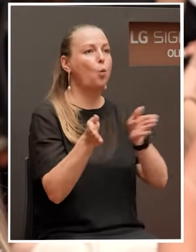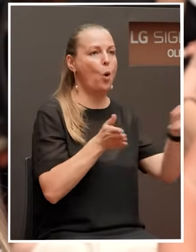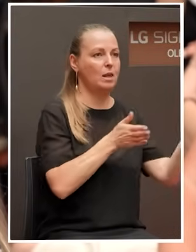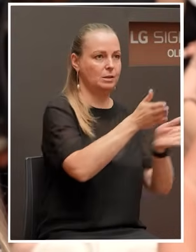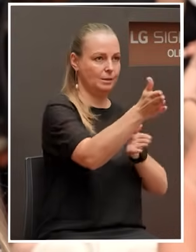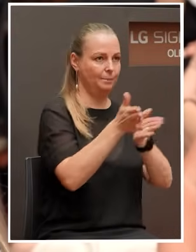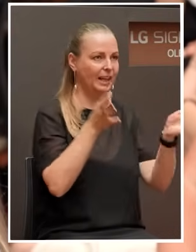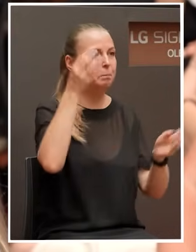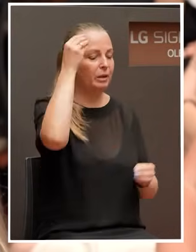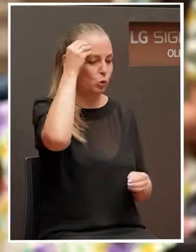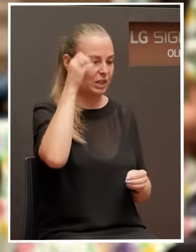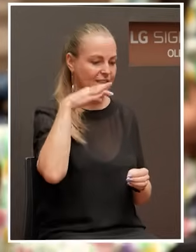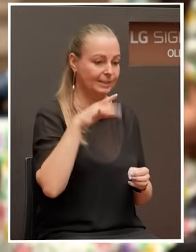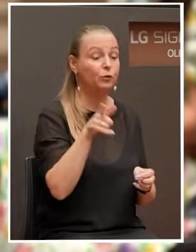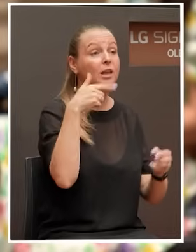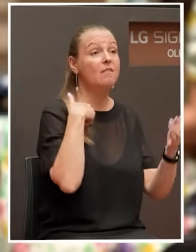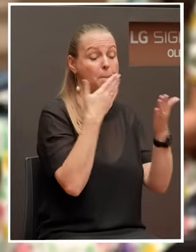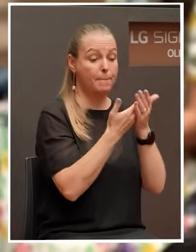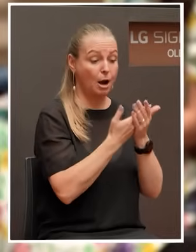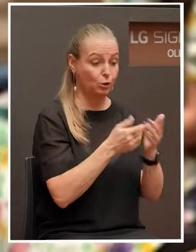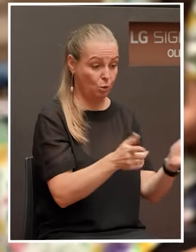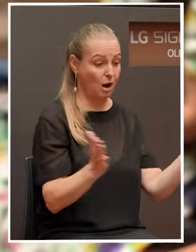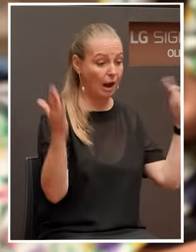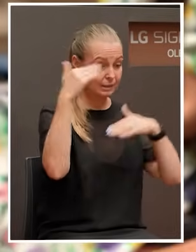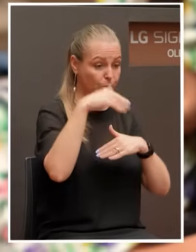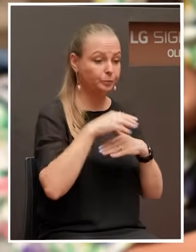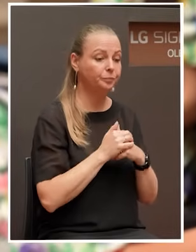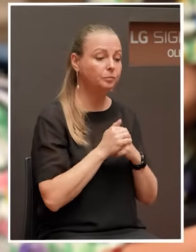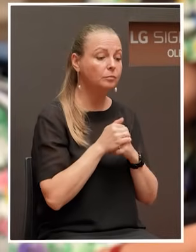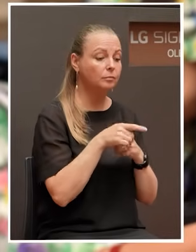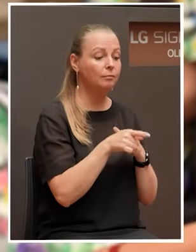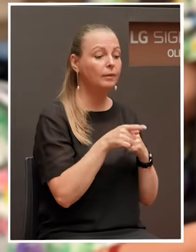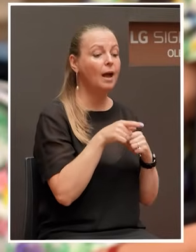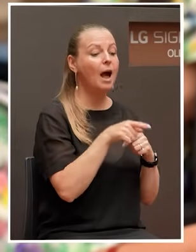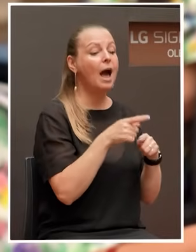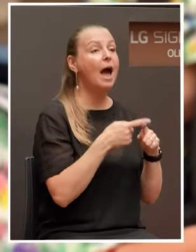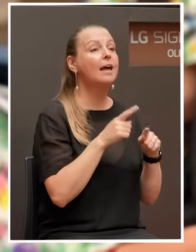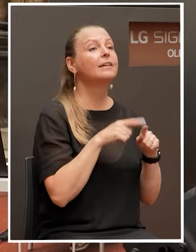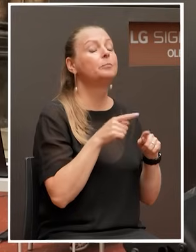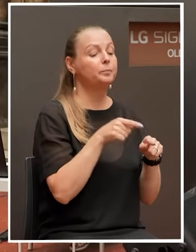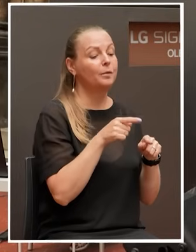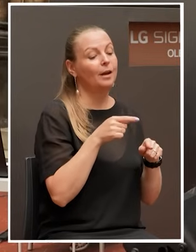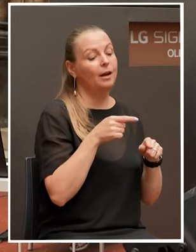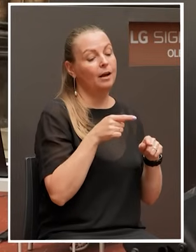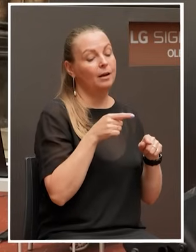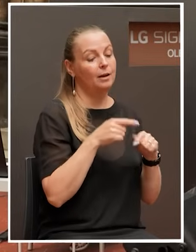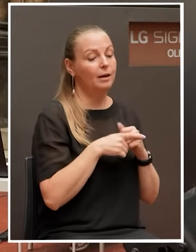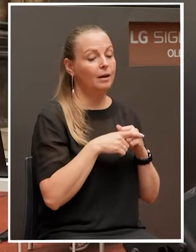Ну вот я покажу здесь картину, которая скорее говорит, от чего Моне отталкивается.